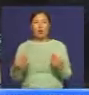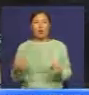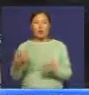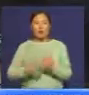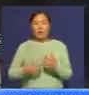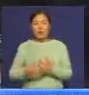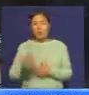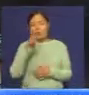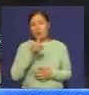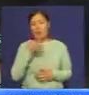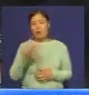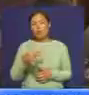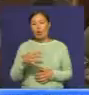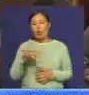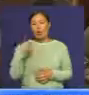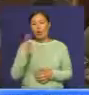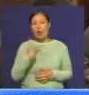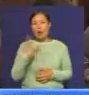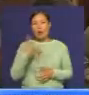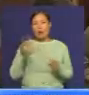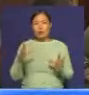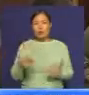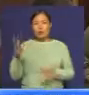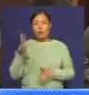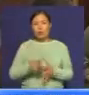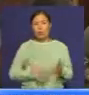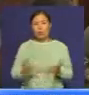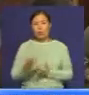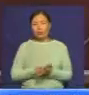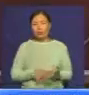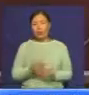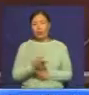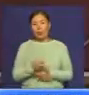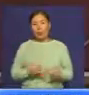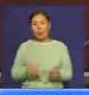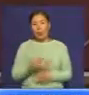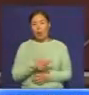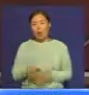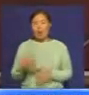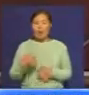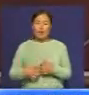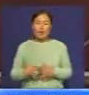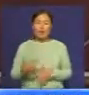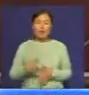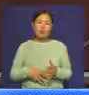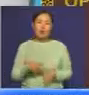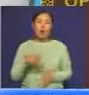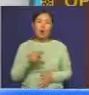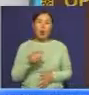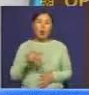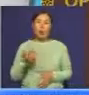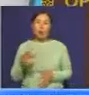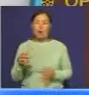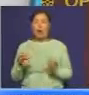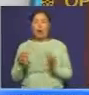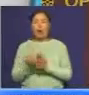среднем месяц. 40 лиц оштрафовано на сумму свыше 1,5 миллиона тенге. В среднем сумма штрафа колеблется от